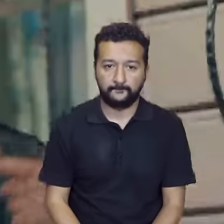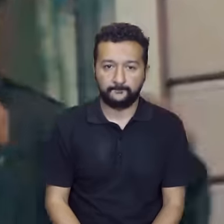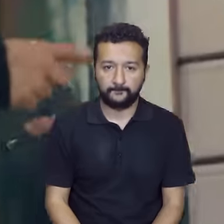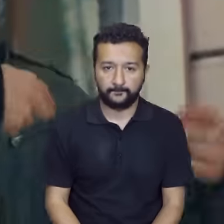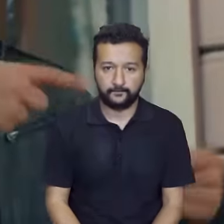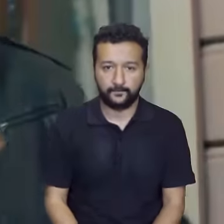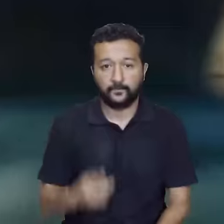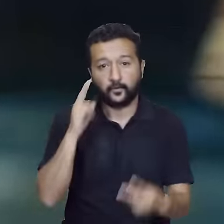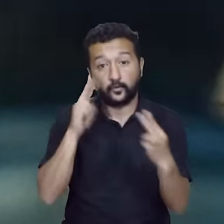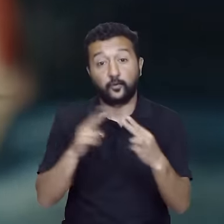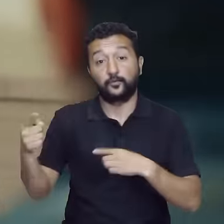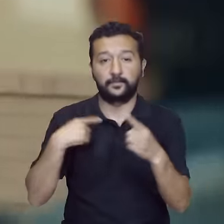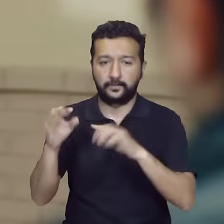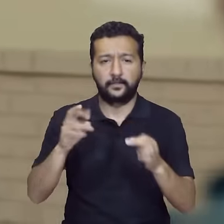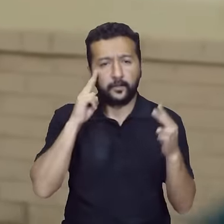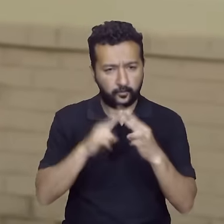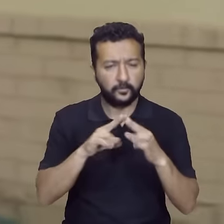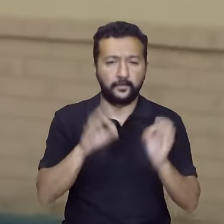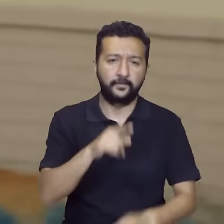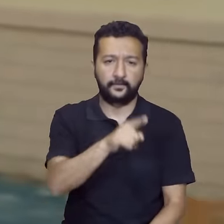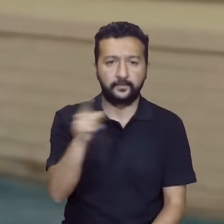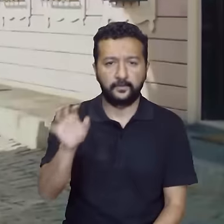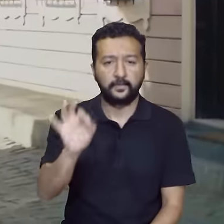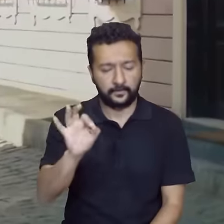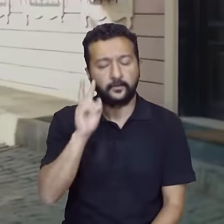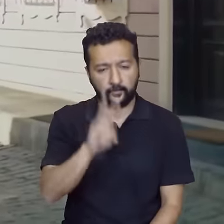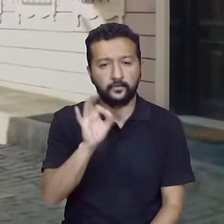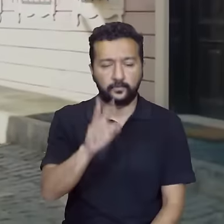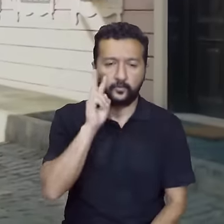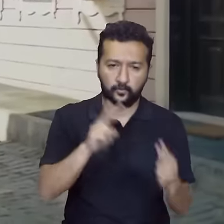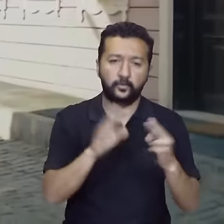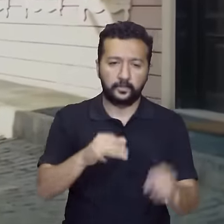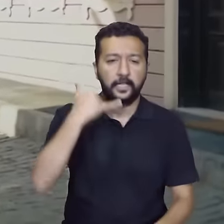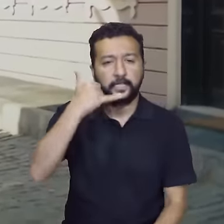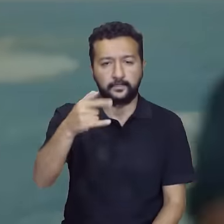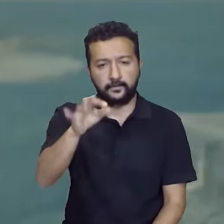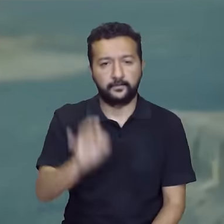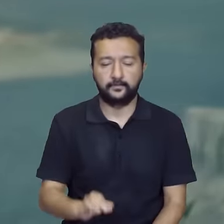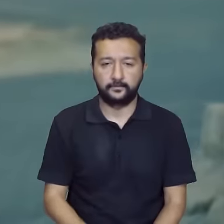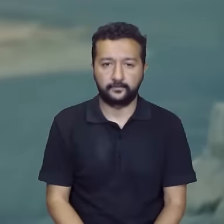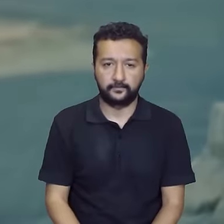geldiler. Görüşüyoruz biz. Ha, görüşürsün sen ha. Aha, görüşürüz, görüşürüz. Ha, görüşürüz. Telefon edersin ha.